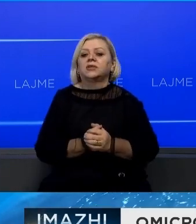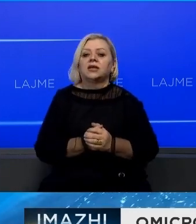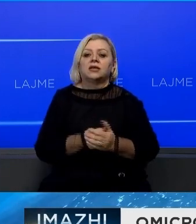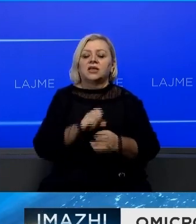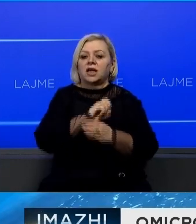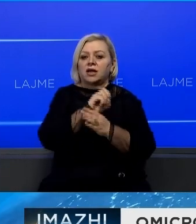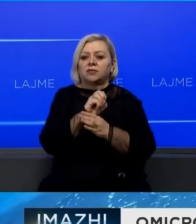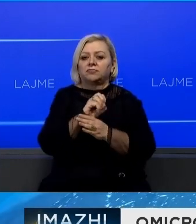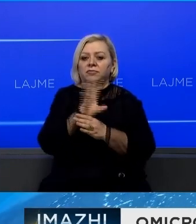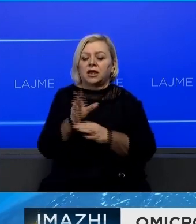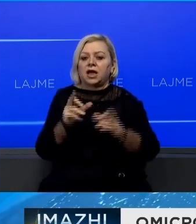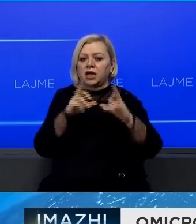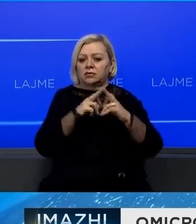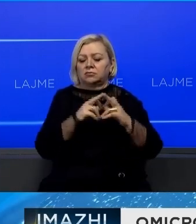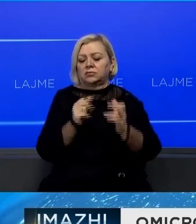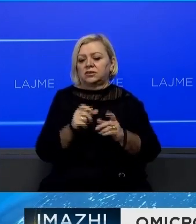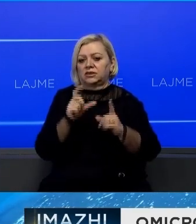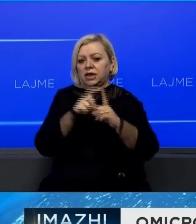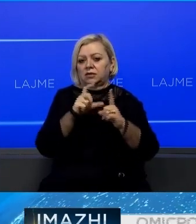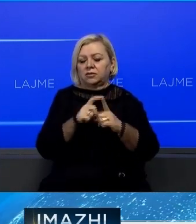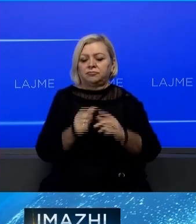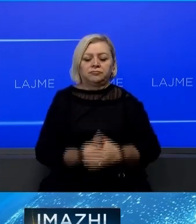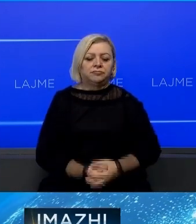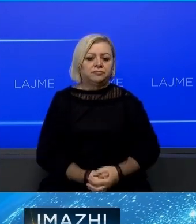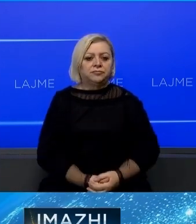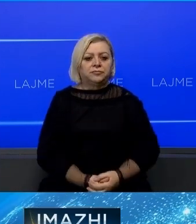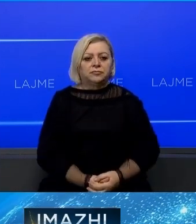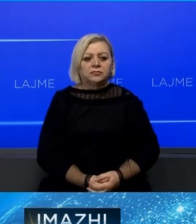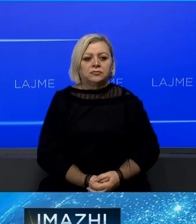varianti tjetër AI Delta.